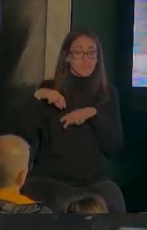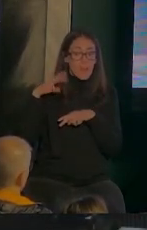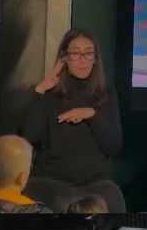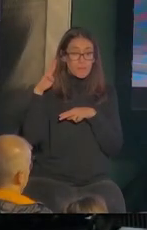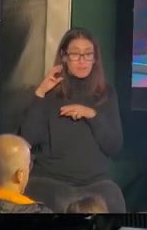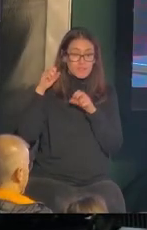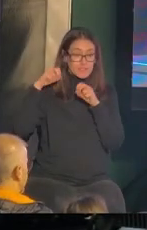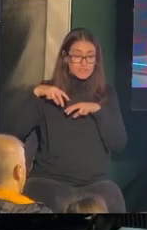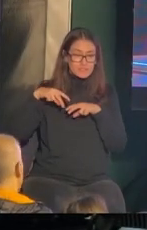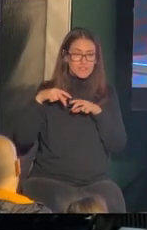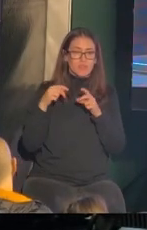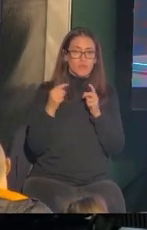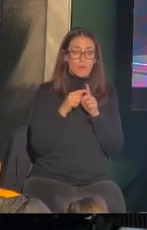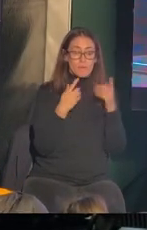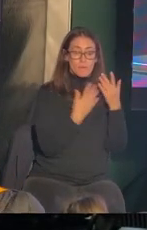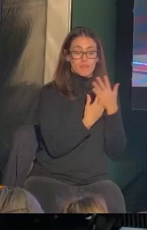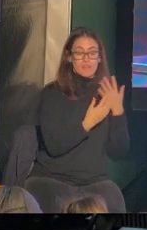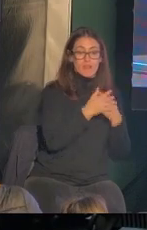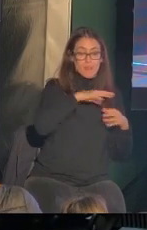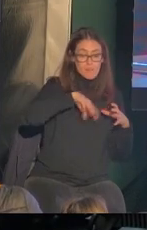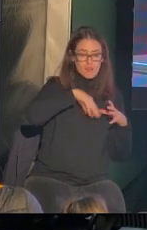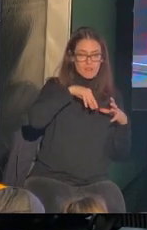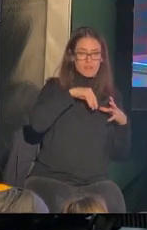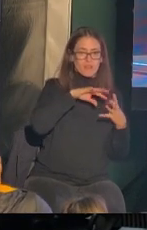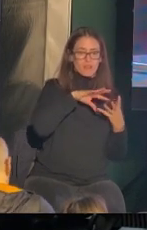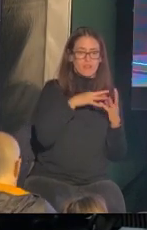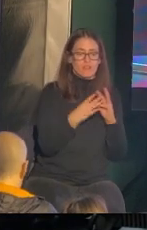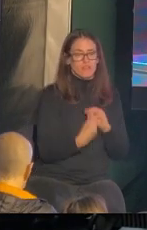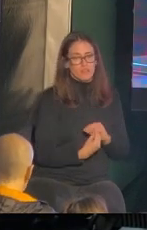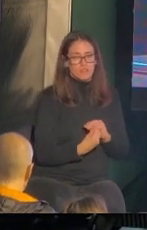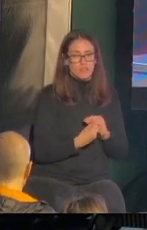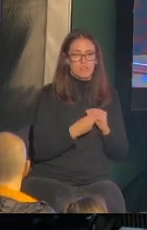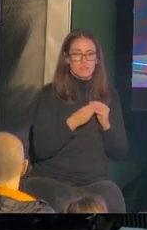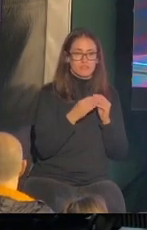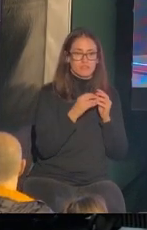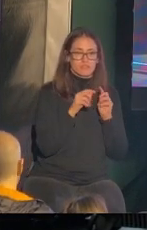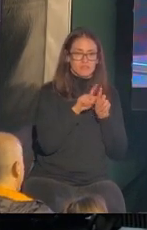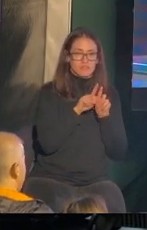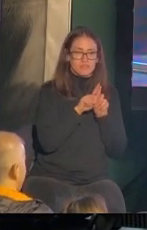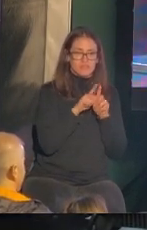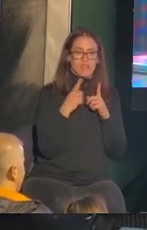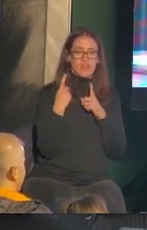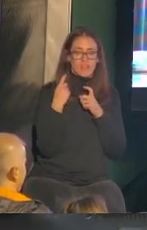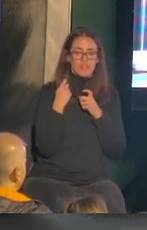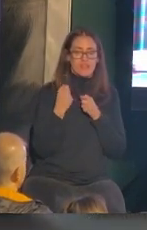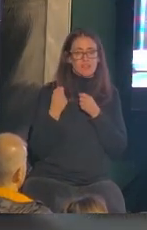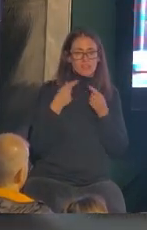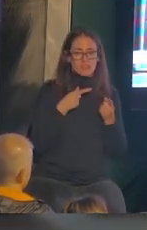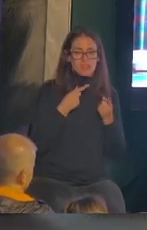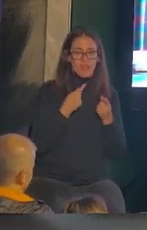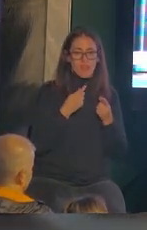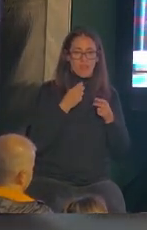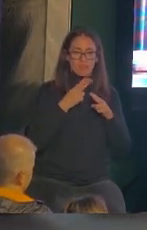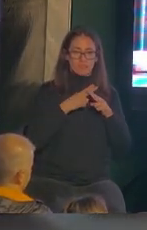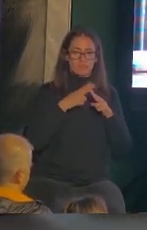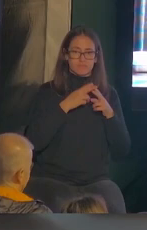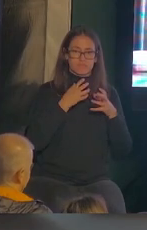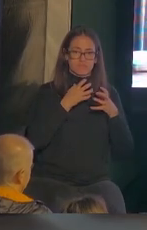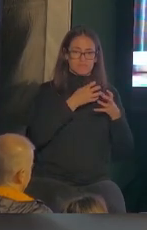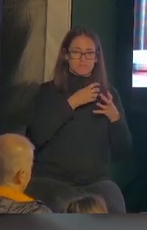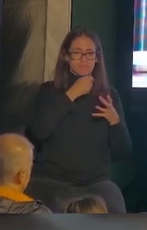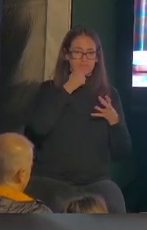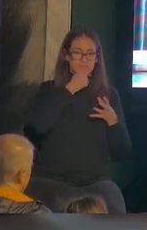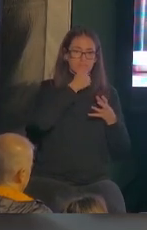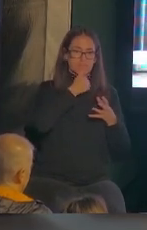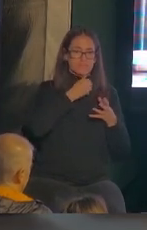merengue i clar, acabaria caient la mousse. Necessitem una part que ens gelifiqui. Clàssicament s'ha fet amb el que són les fulles